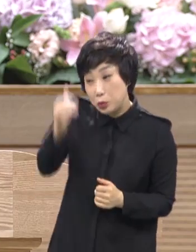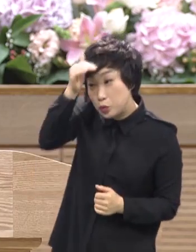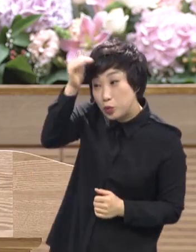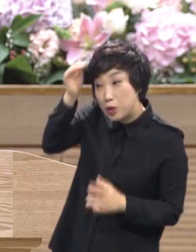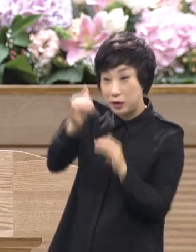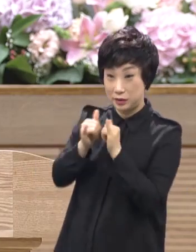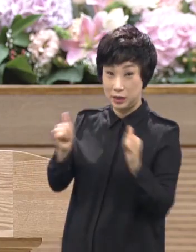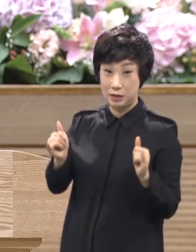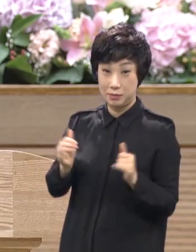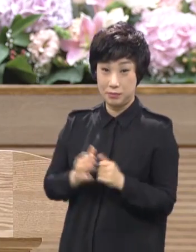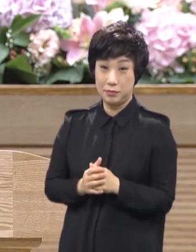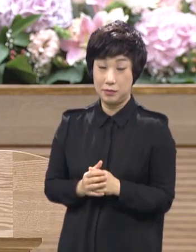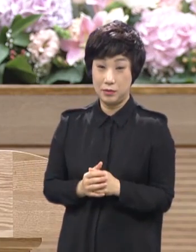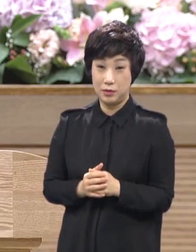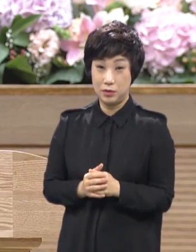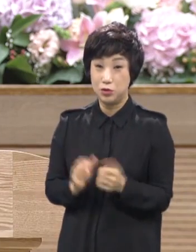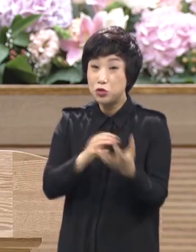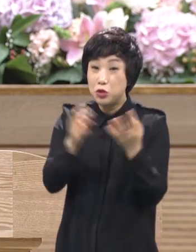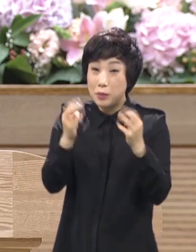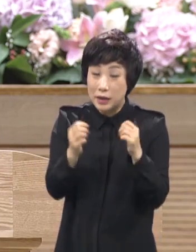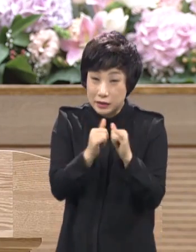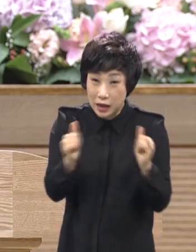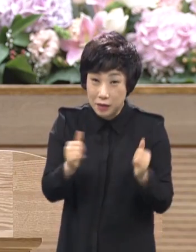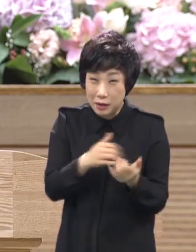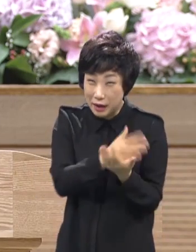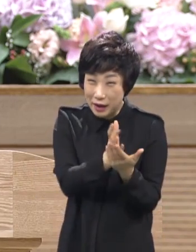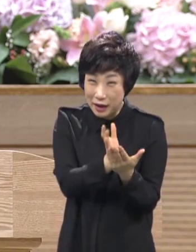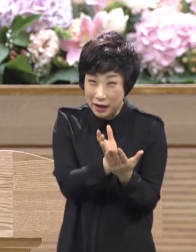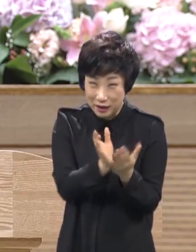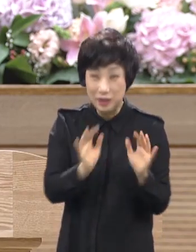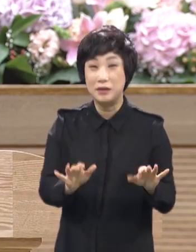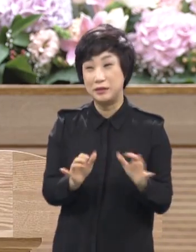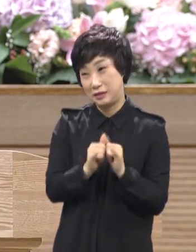구경꾼 많이 찾았겠지요.